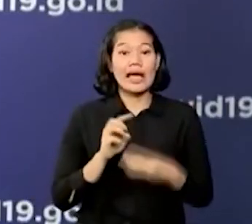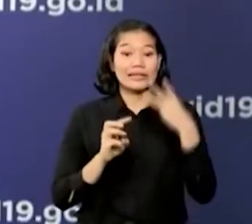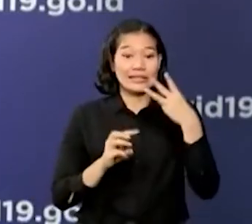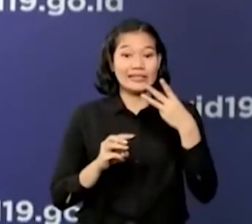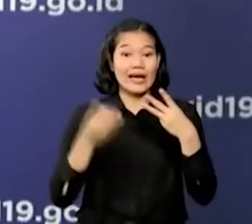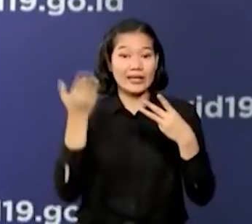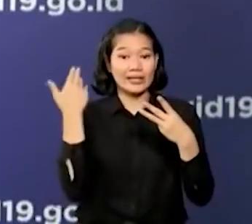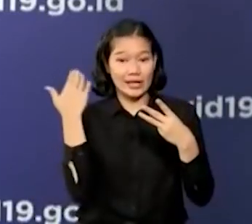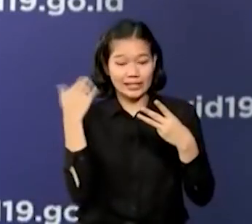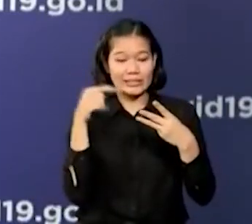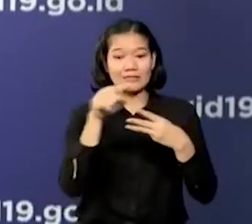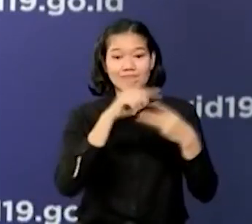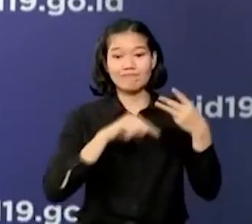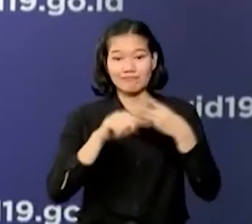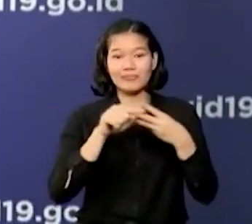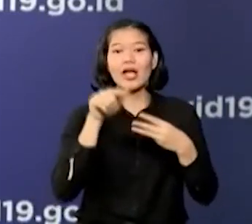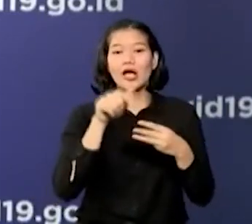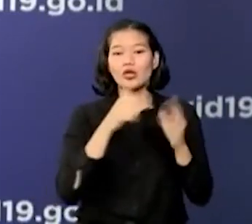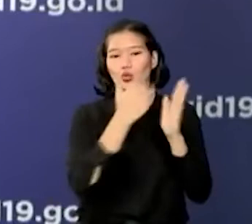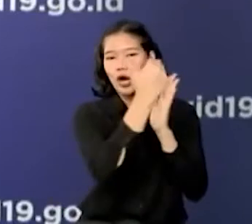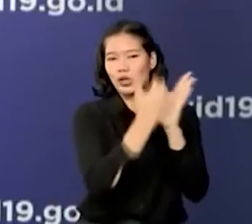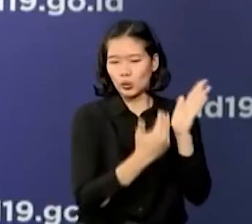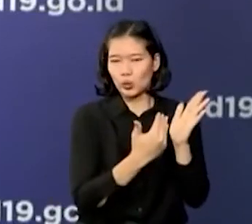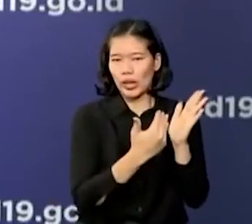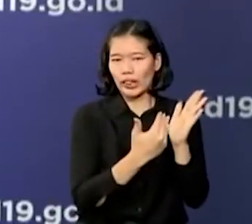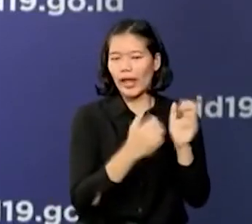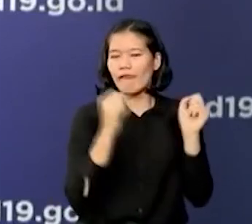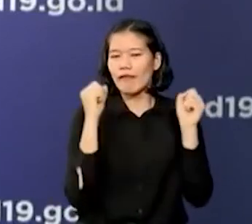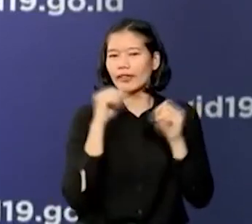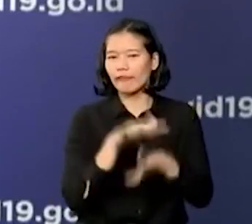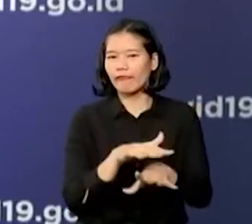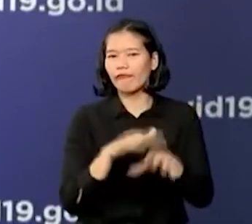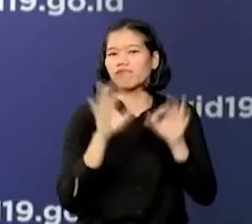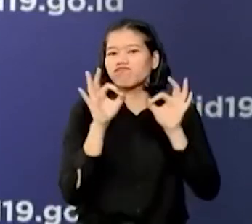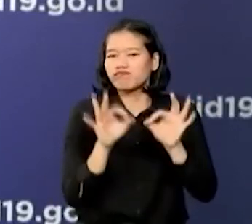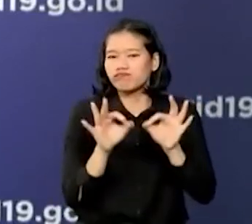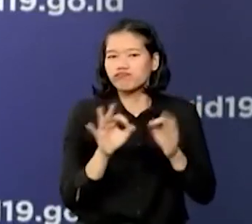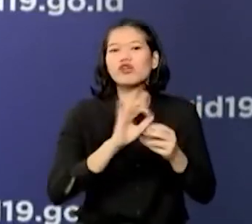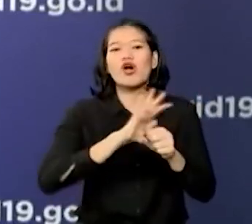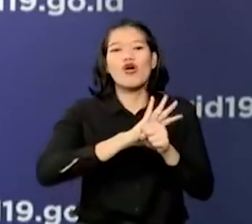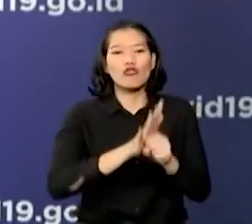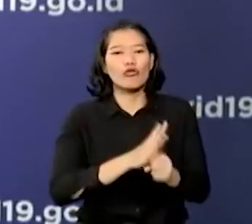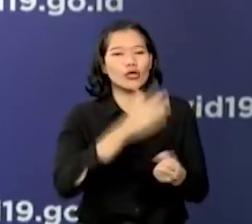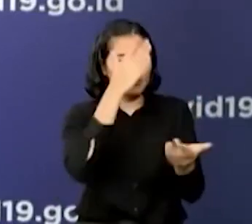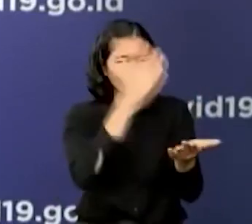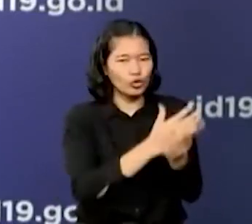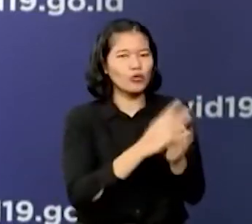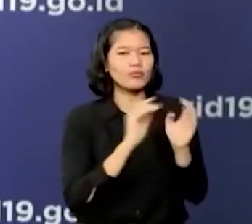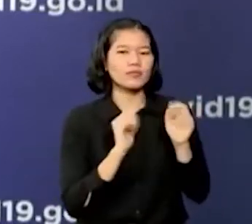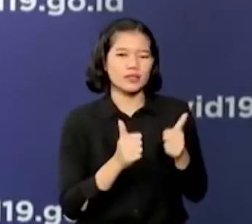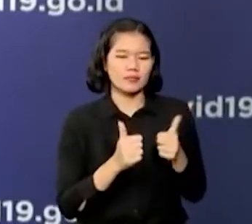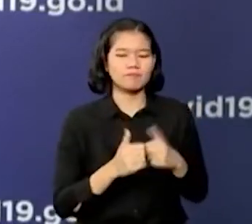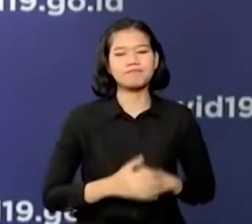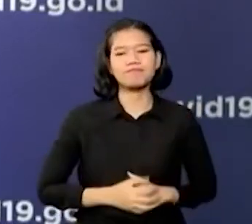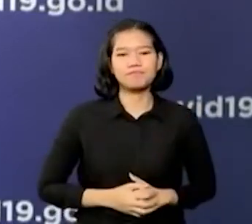tadi adalah protokol kesehatan yang efektif, ampuh memutus penularan COVID-19.